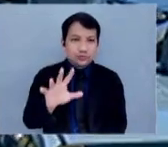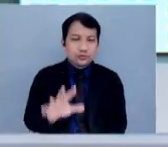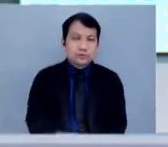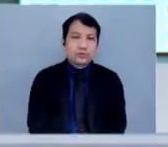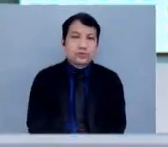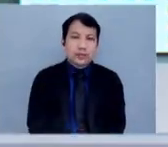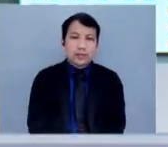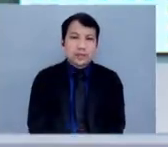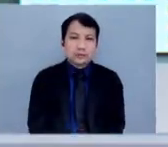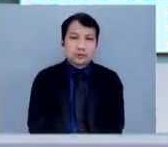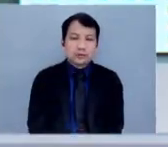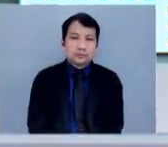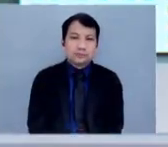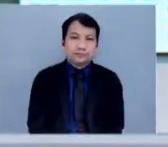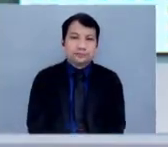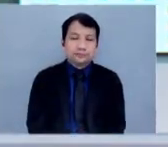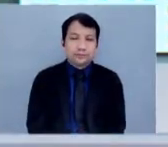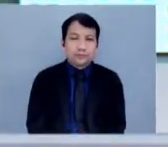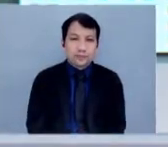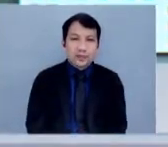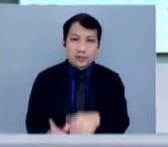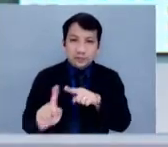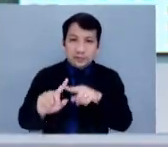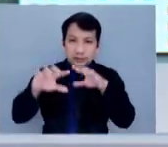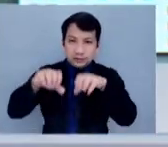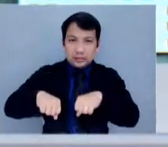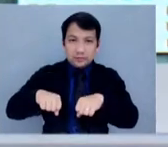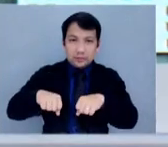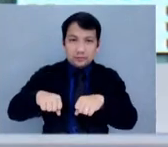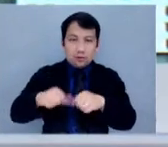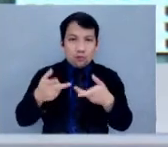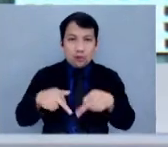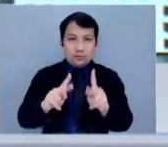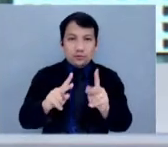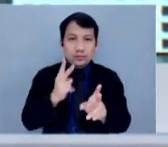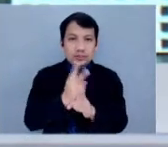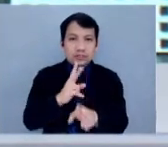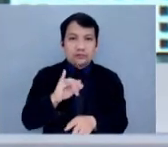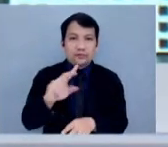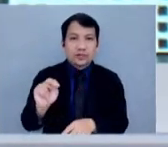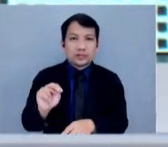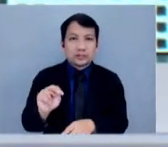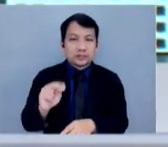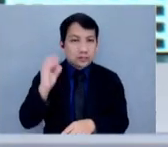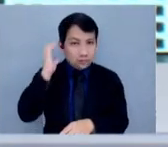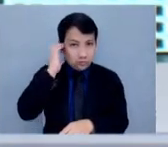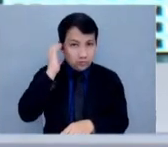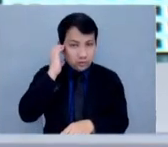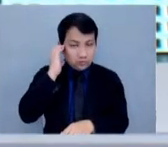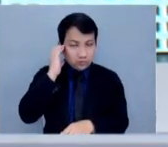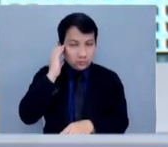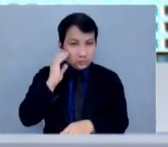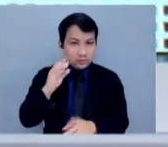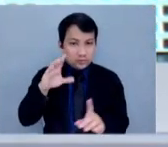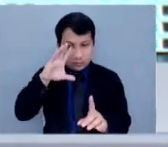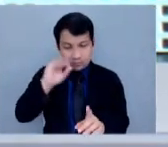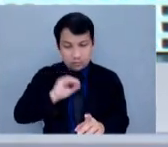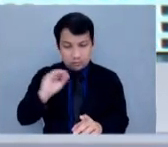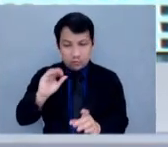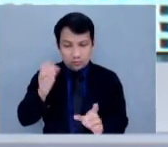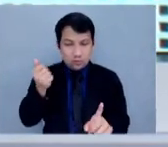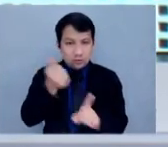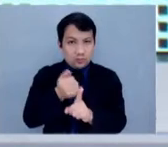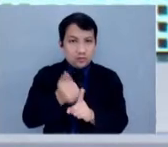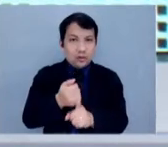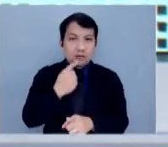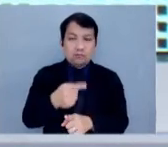5. Hinuli ang driver ng isang colorum na van sa Cubao, Quezon City. Sumugod naman ang may-ari ng sasakyan saka